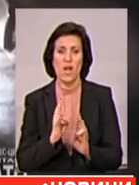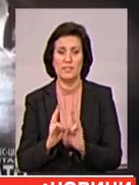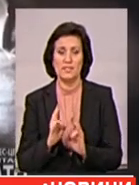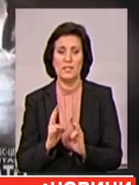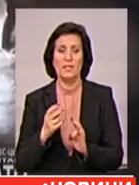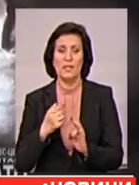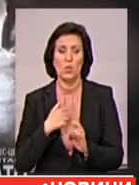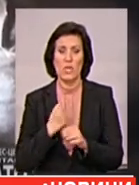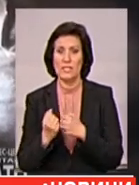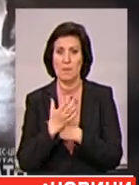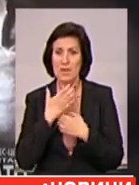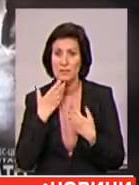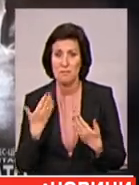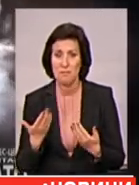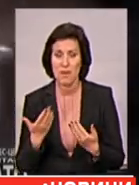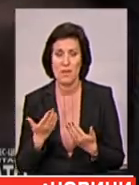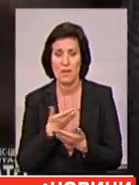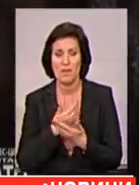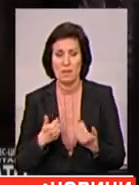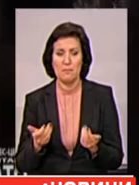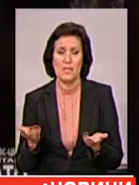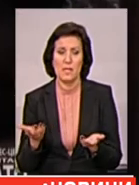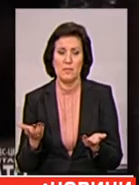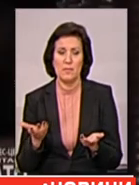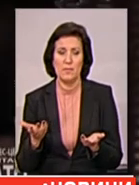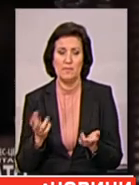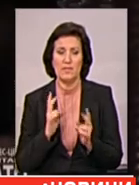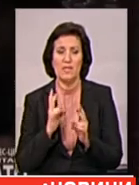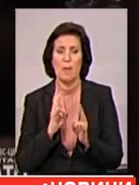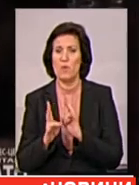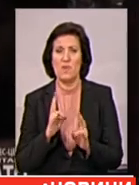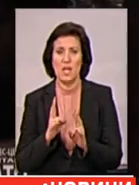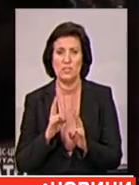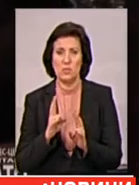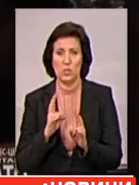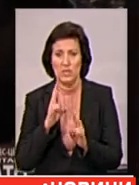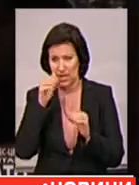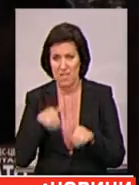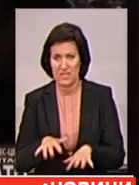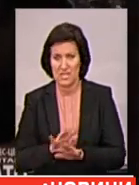Ну, нам команди нема, і ми якби не на провокацію не ведемося.